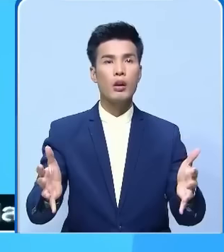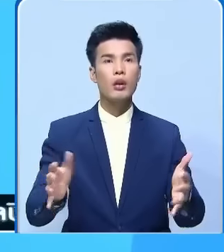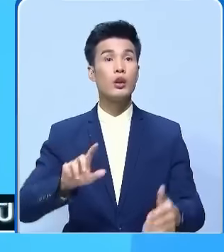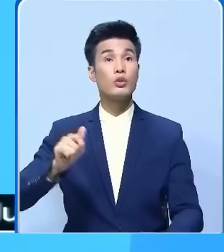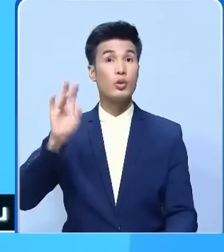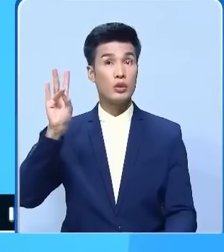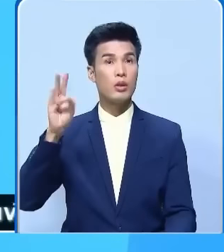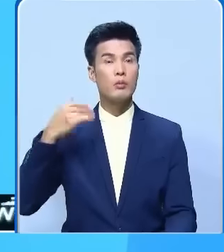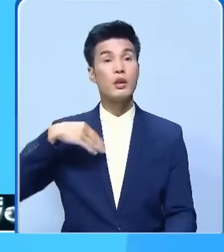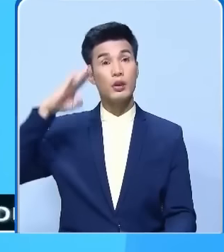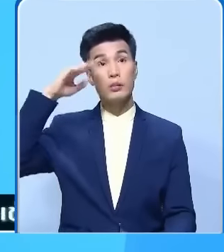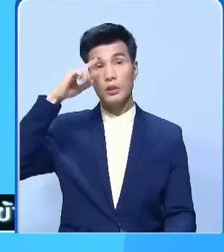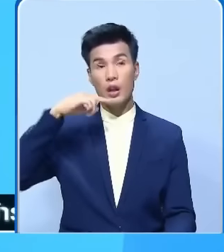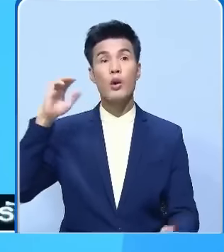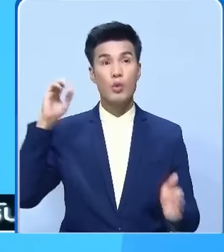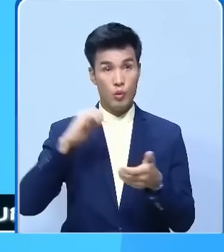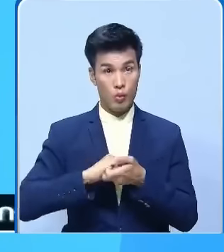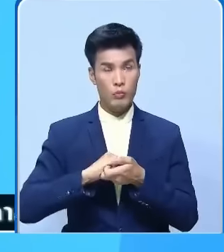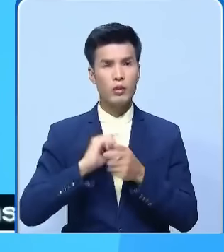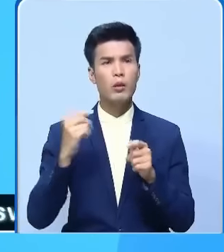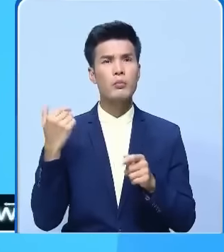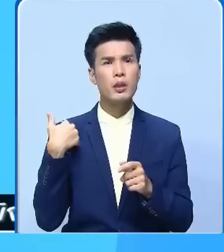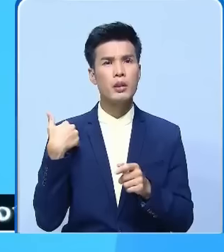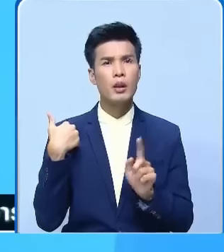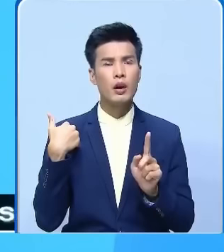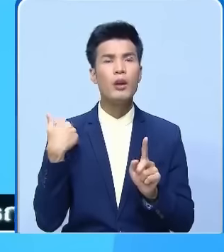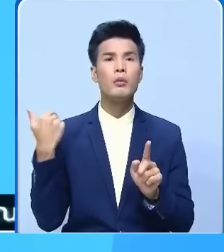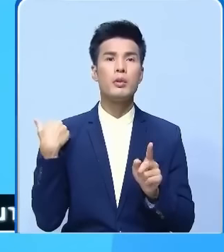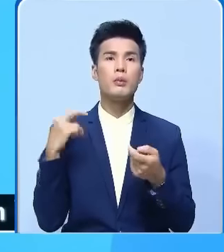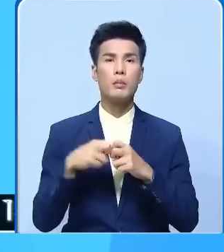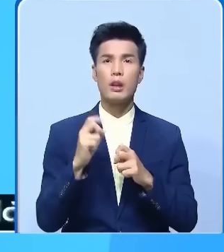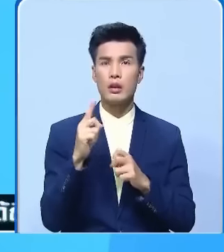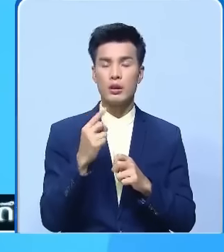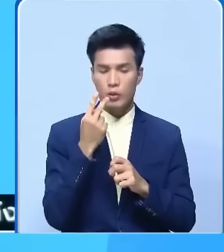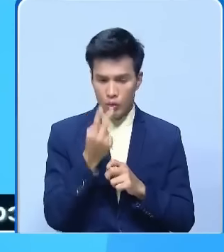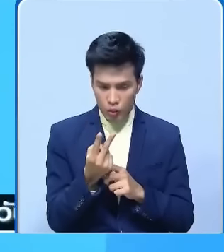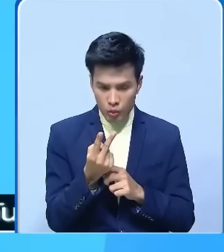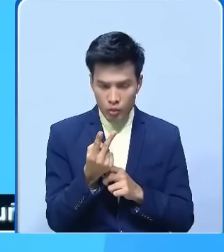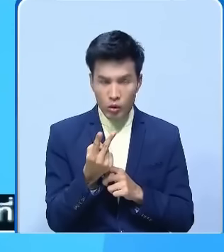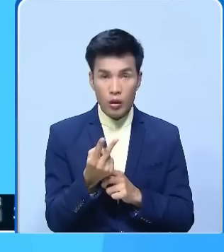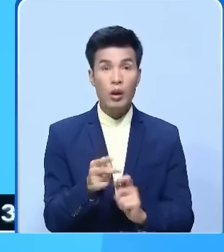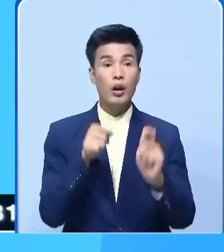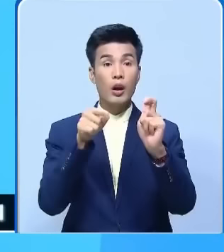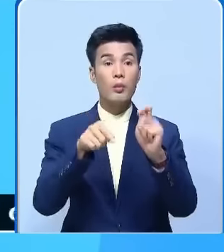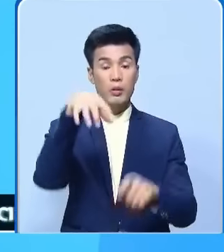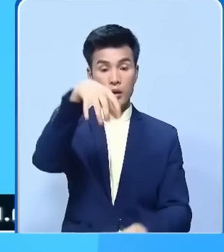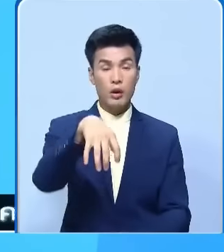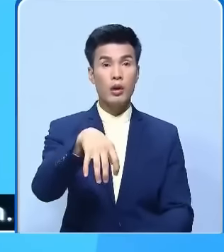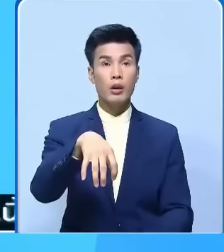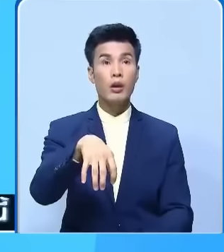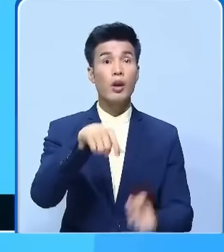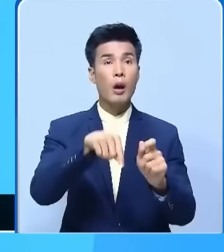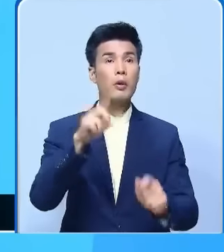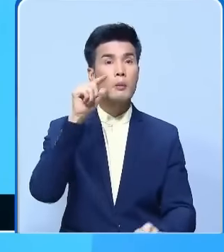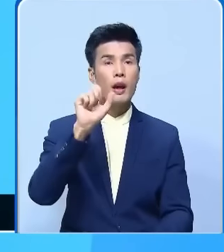7เรากับทางกองทัพไทยก็ร่วมกันด้วยเนี่ยนะครับแต่คราวนี้มันมีดราม่าเรื่องหนึ่งก็คือเขาไปดูที่ว่าการอำเภอแม่สายของมันเยอะ